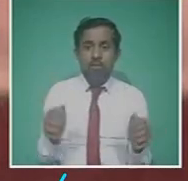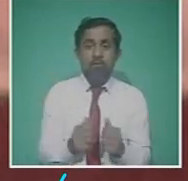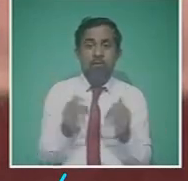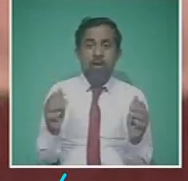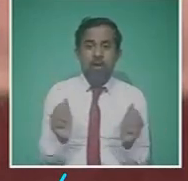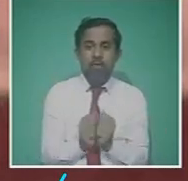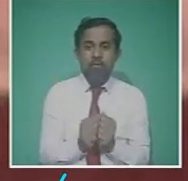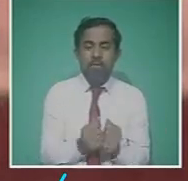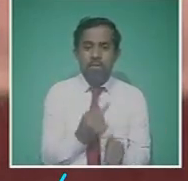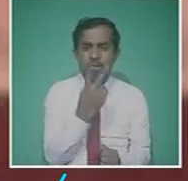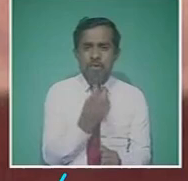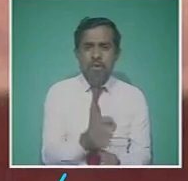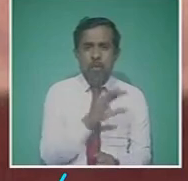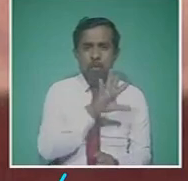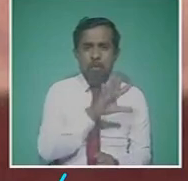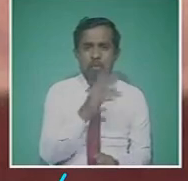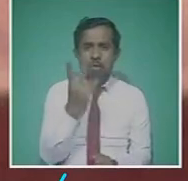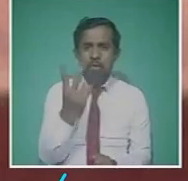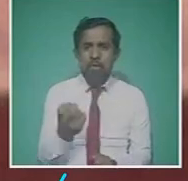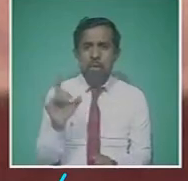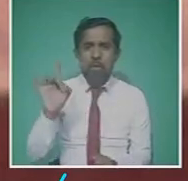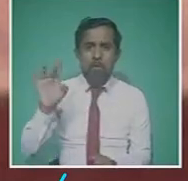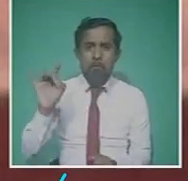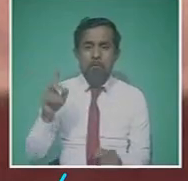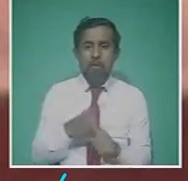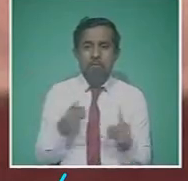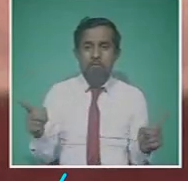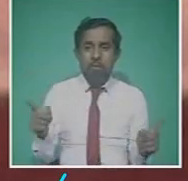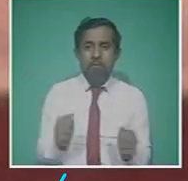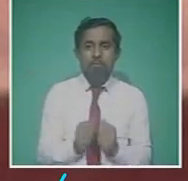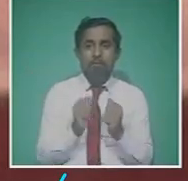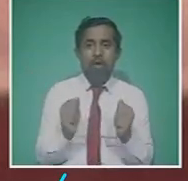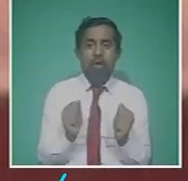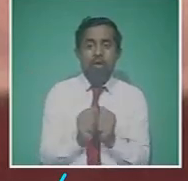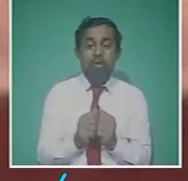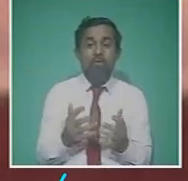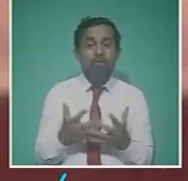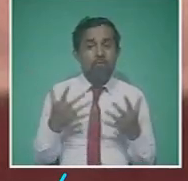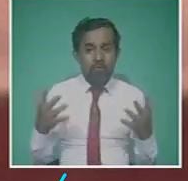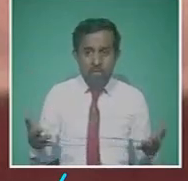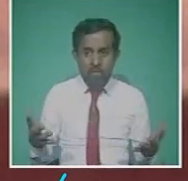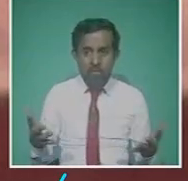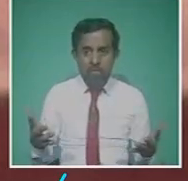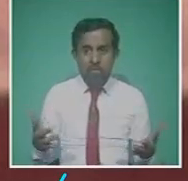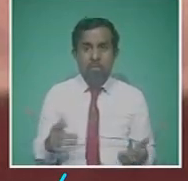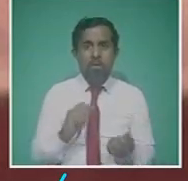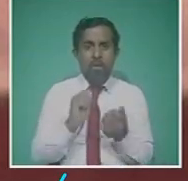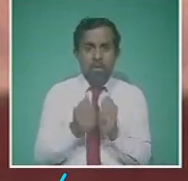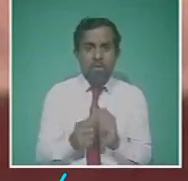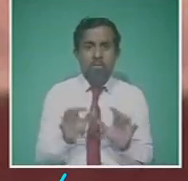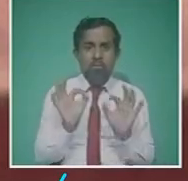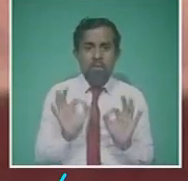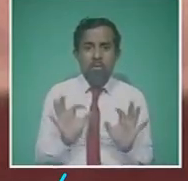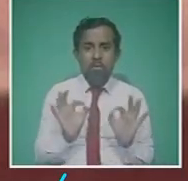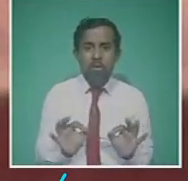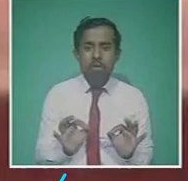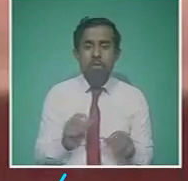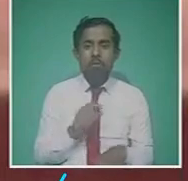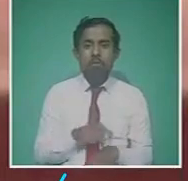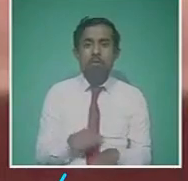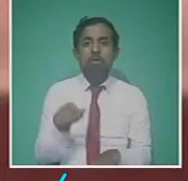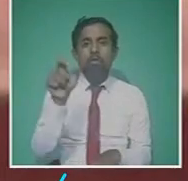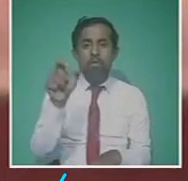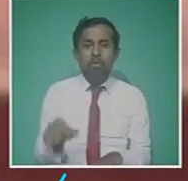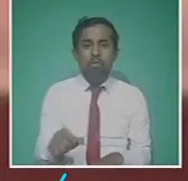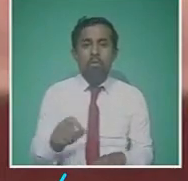නැත්නම් 2000 පහේ ඉඳලා 15 වෙනකන් විචාර කාර්යභාරයක් සිද්ධ වුණා. මේක වෙනස් වෙලා මේක හරි ගැස්සලා එද්දි තමයි